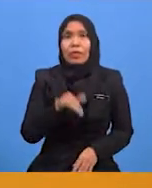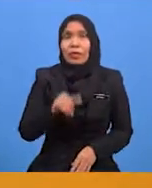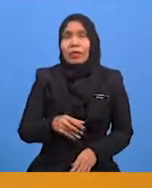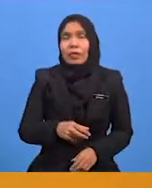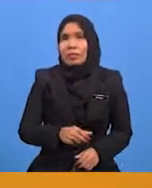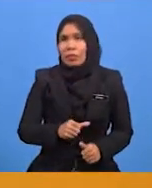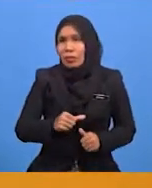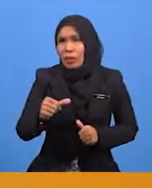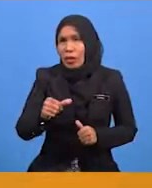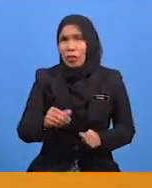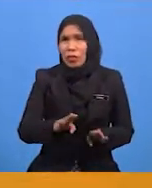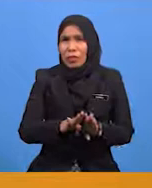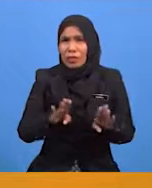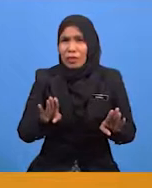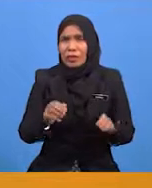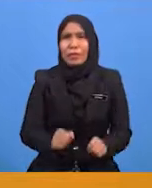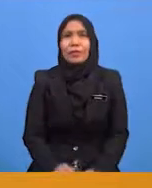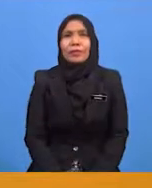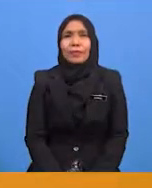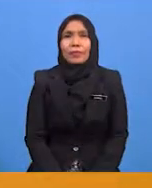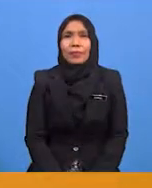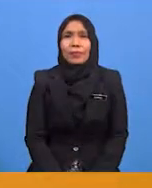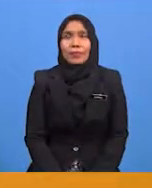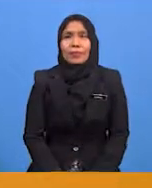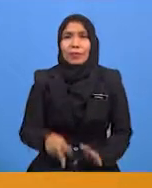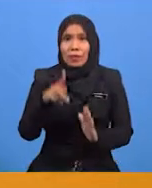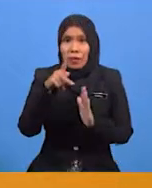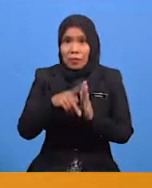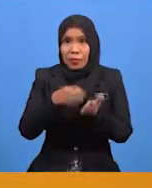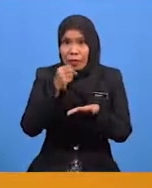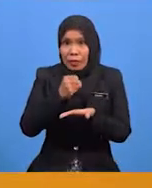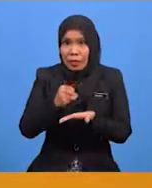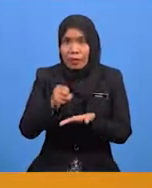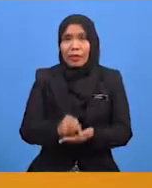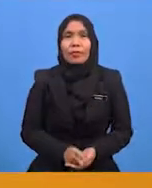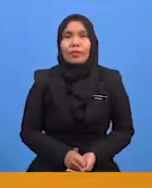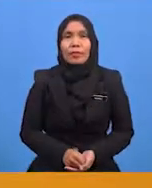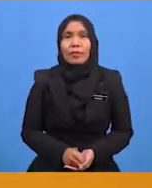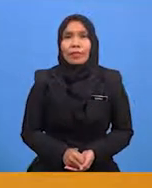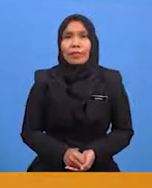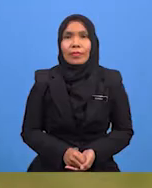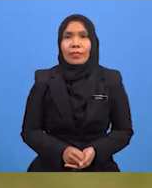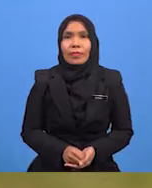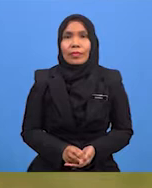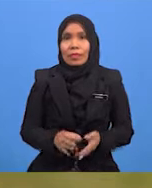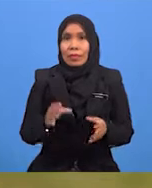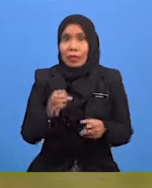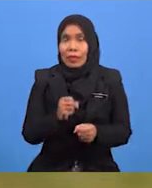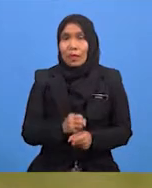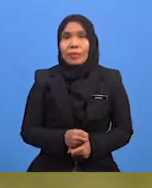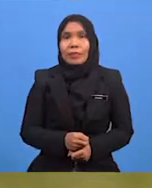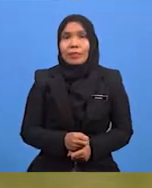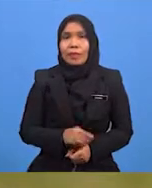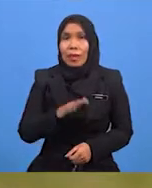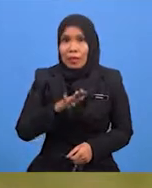agar anaknya dapat menyesuaikan diri dengan kehidupan di bandar. Penyajak